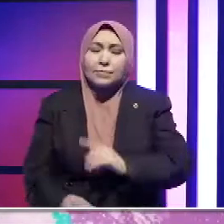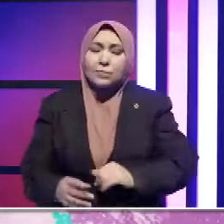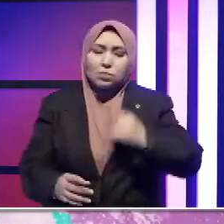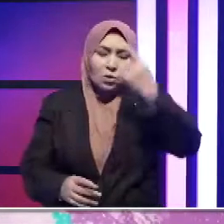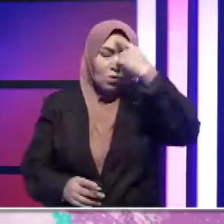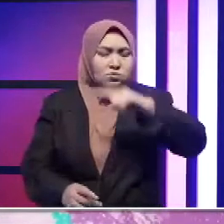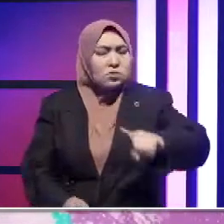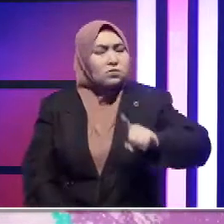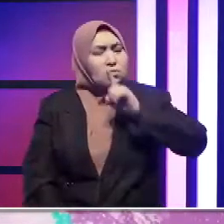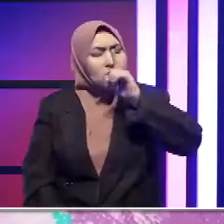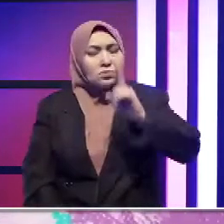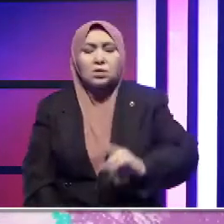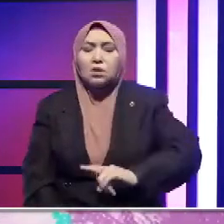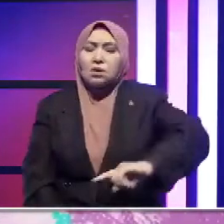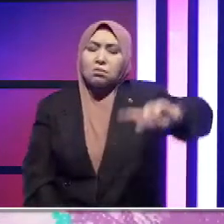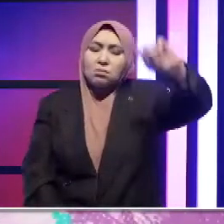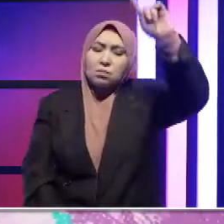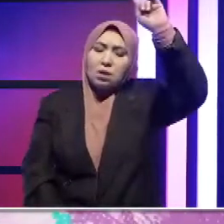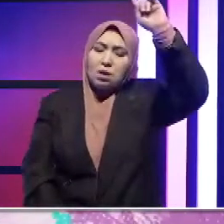جهنم